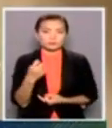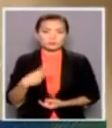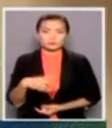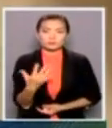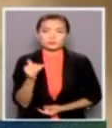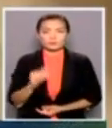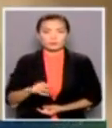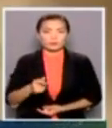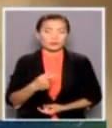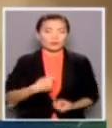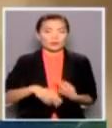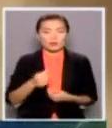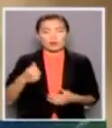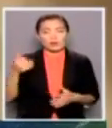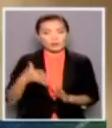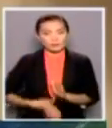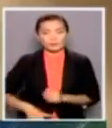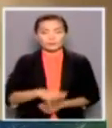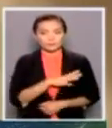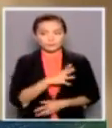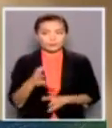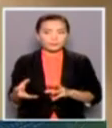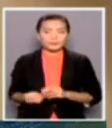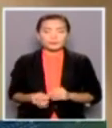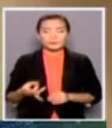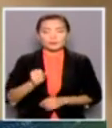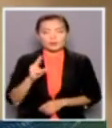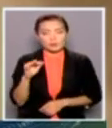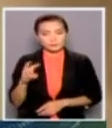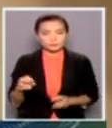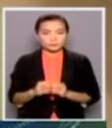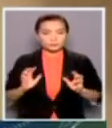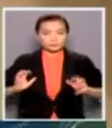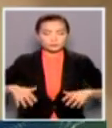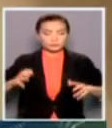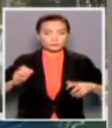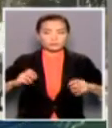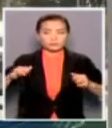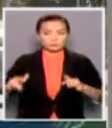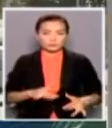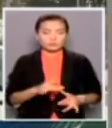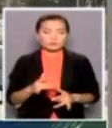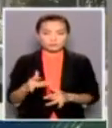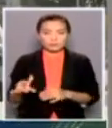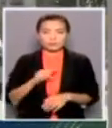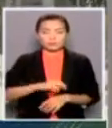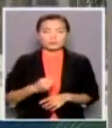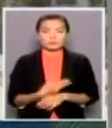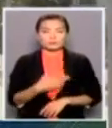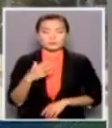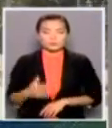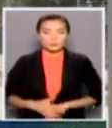125 мың теңге алып өз қажеттілігіне жұмсаған. Енді аудан әкімі бұрынғы орынбасарының заңсыз әрекеті үшін қызметінен